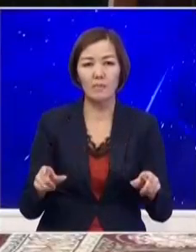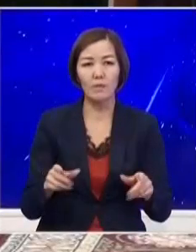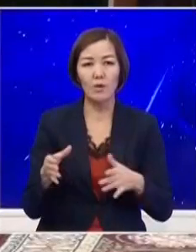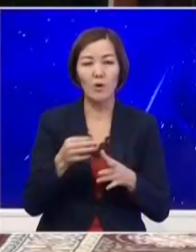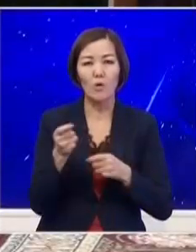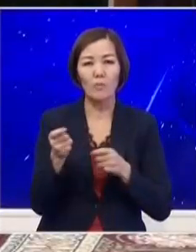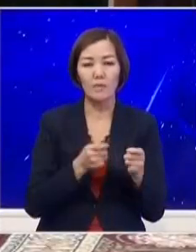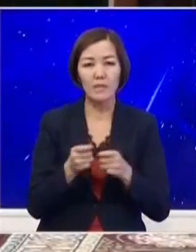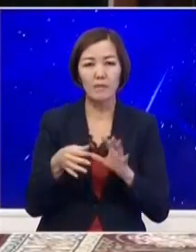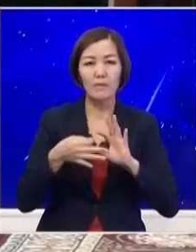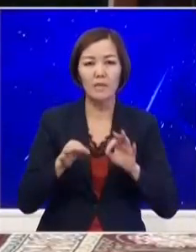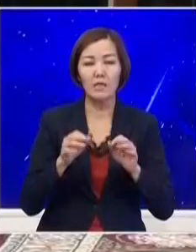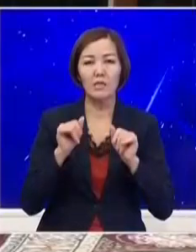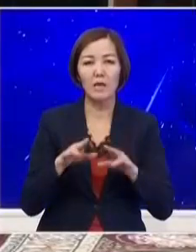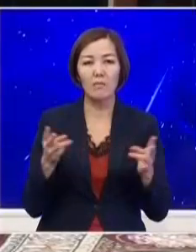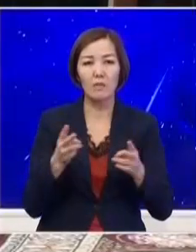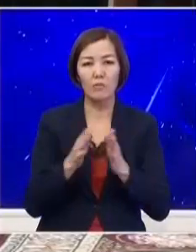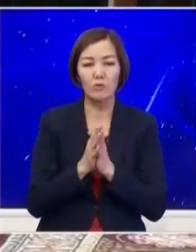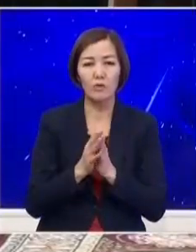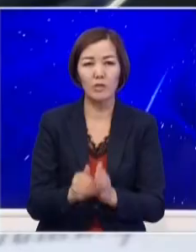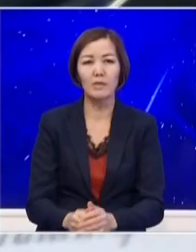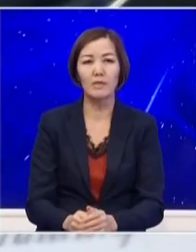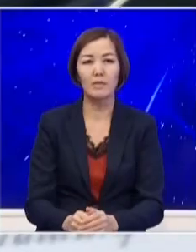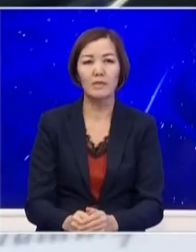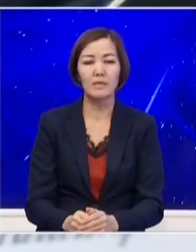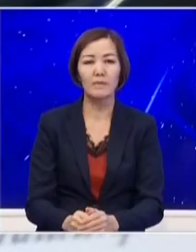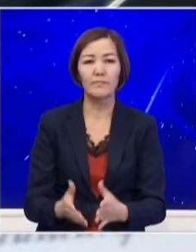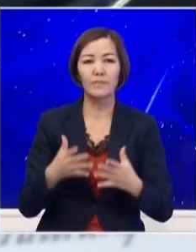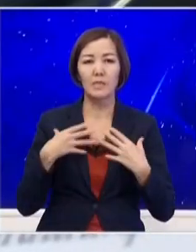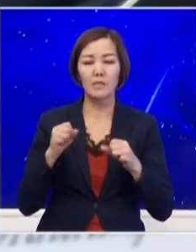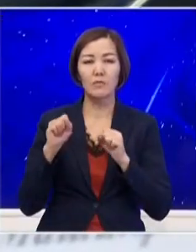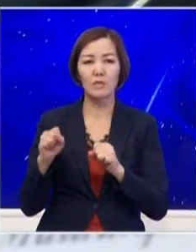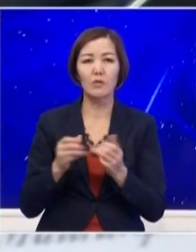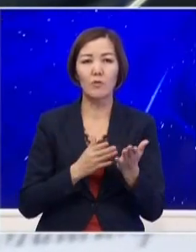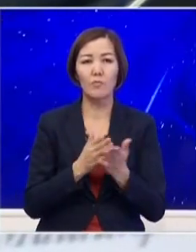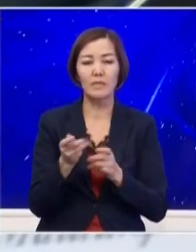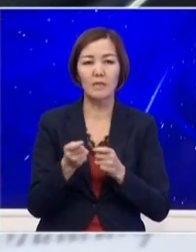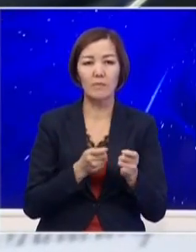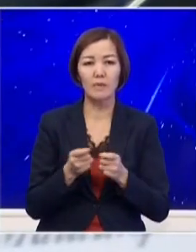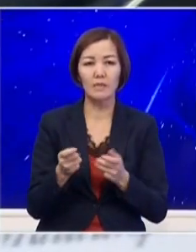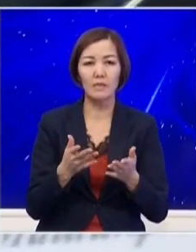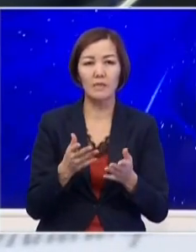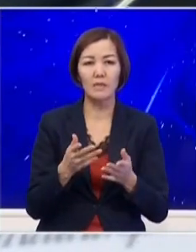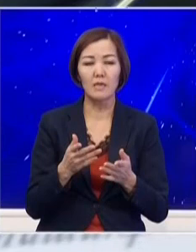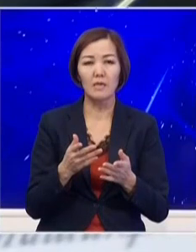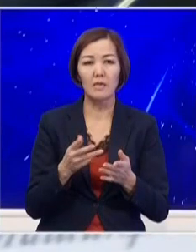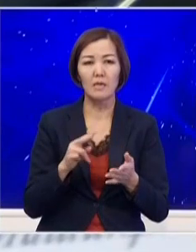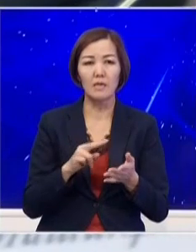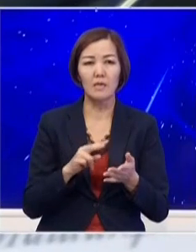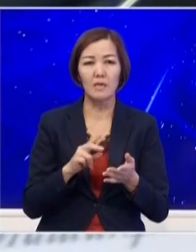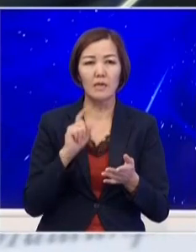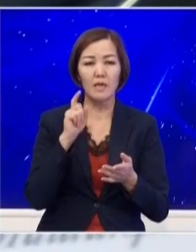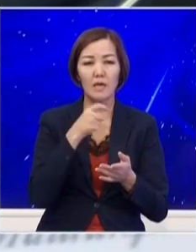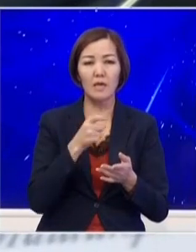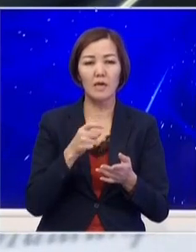облыс әкімінен нақты шаралар қабылдауын сұрады. Денсаулық сақтау басқармасы, ол жақта мынау қаржы басқармасы, экономикалық басқармалар осында